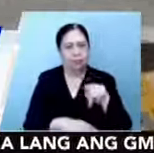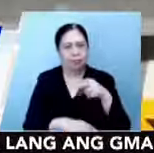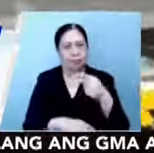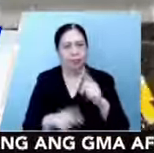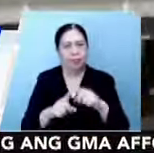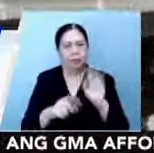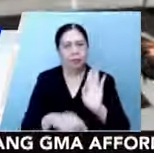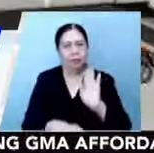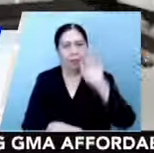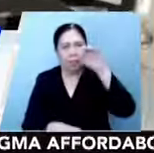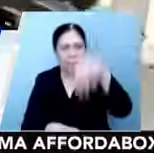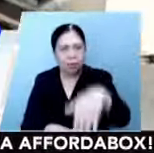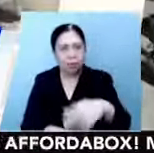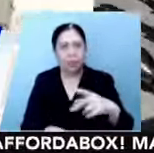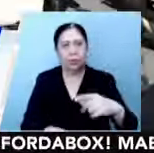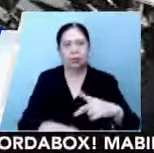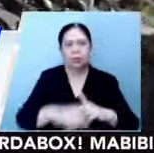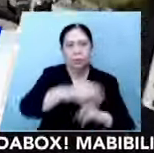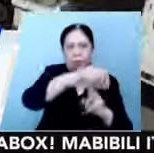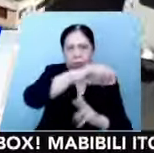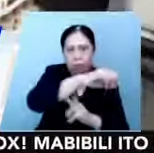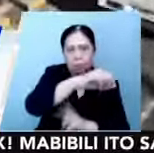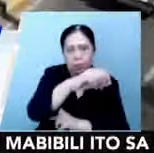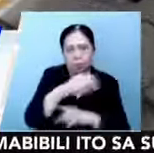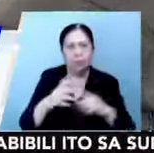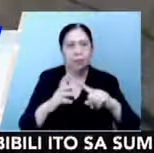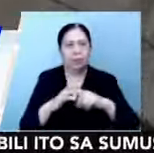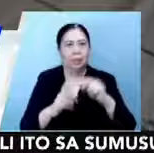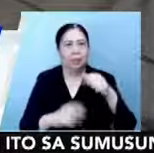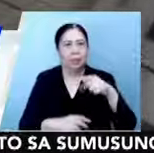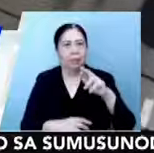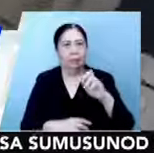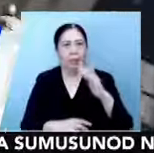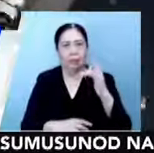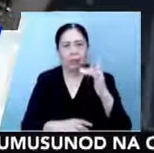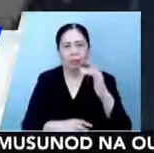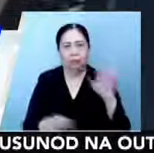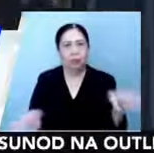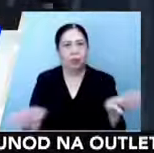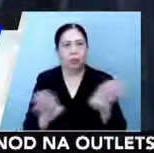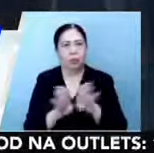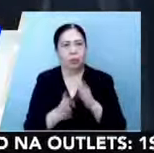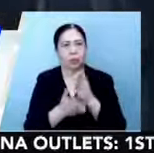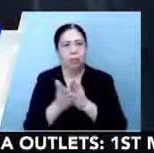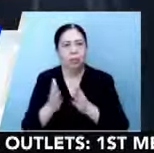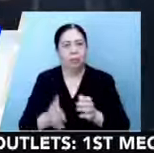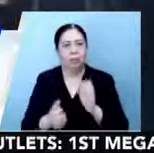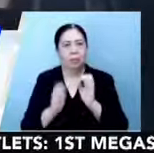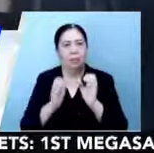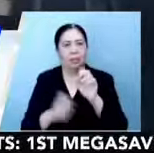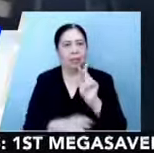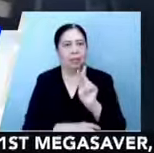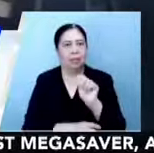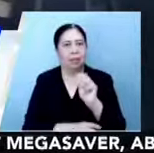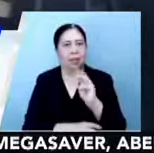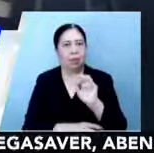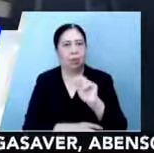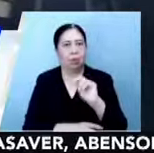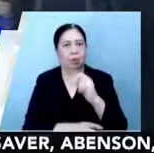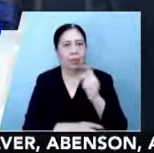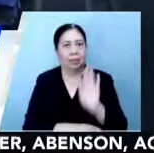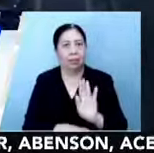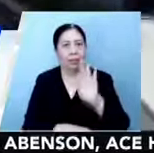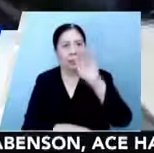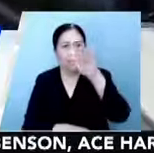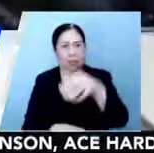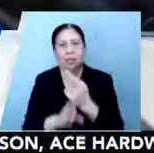sa mga susunod na linggo. Simula sa April 25, isasara ang ilang linya ng EDSA Kamuning Flyover Southbound para sa repair works na matagal